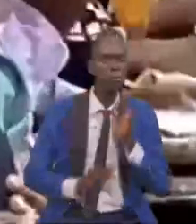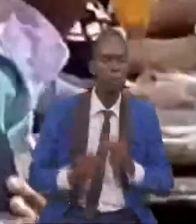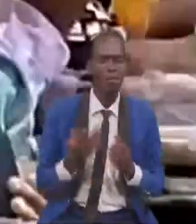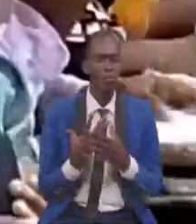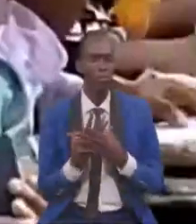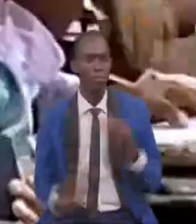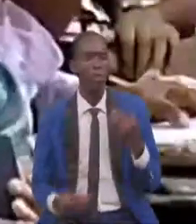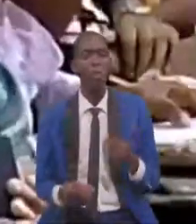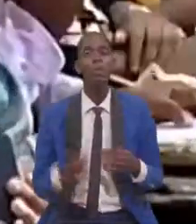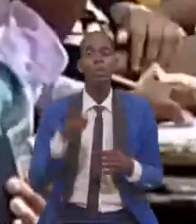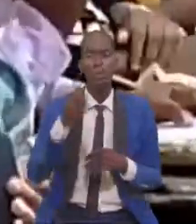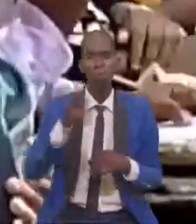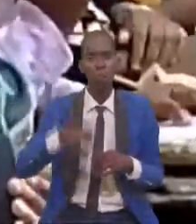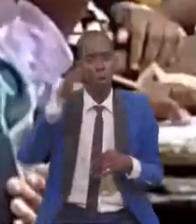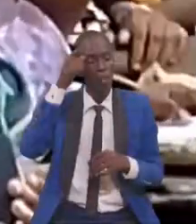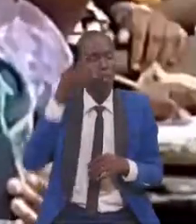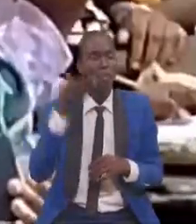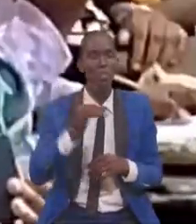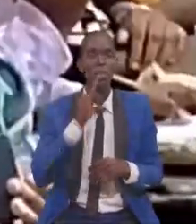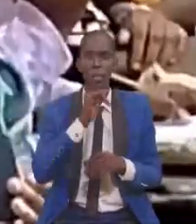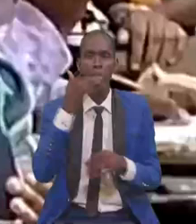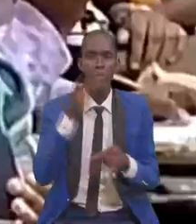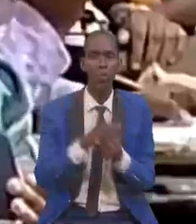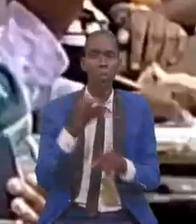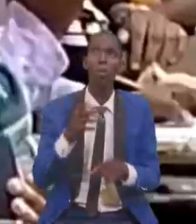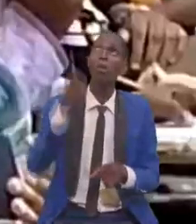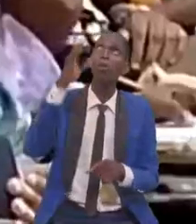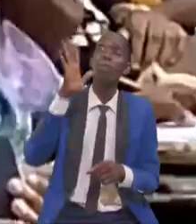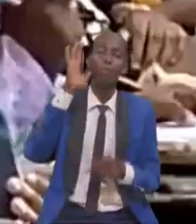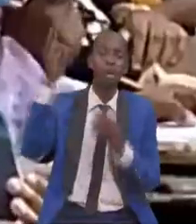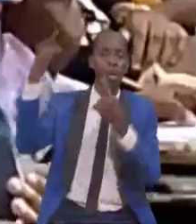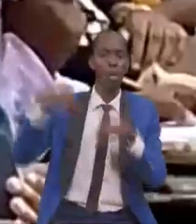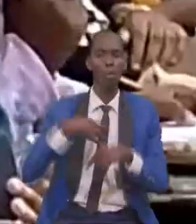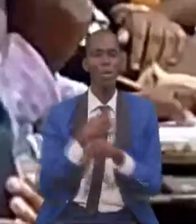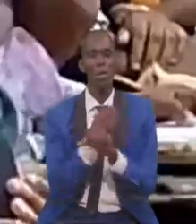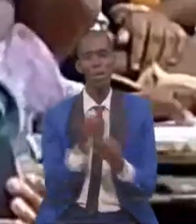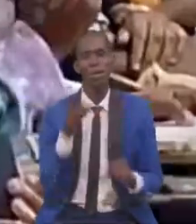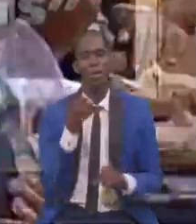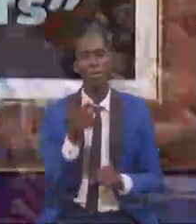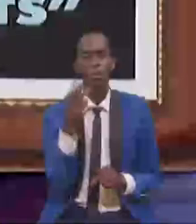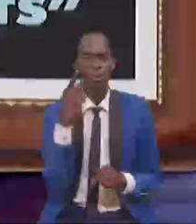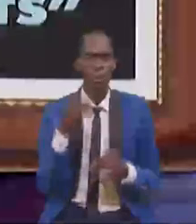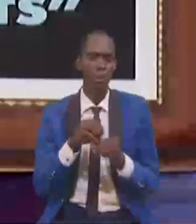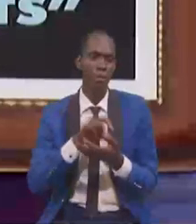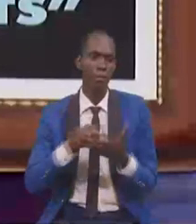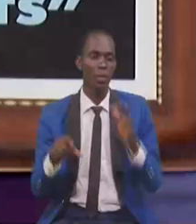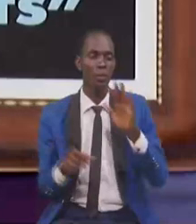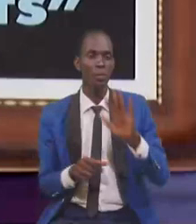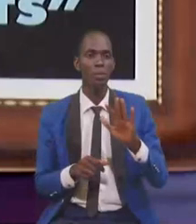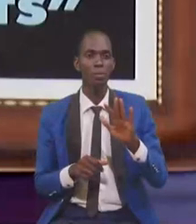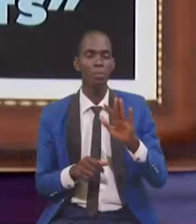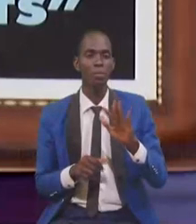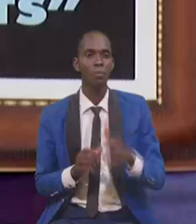la pénurie, vous devez comprendre que la promesse de Dieu est là, il viendra vous sauver. Et voyons maintenant le verset 5.